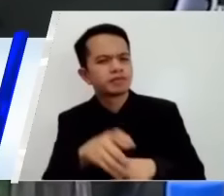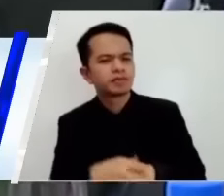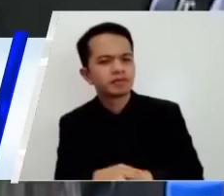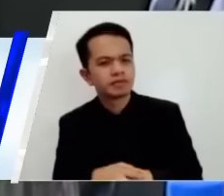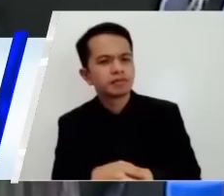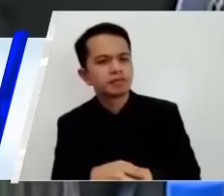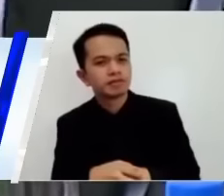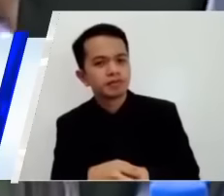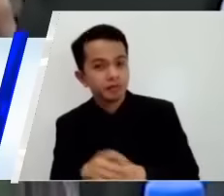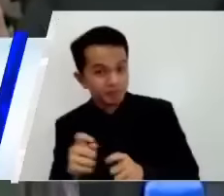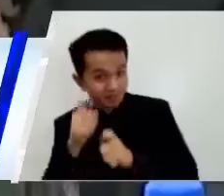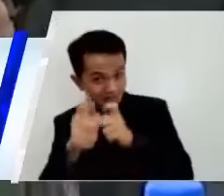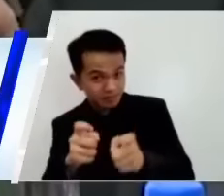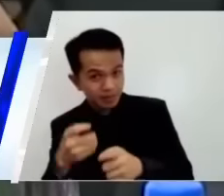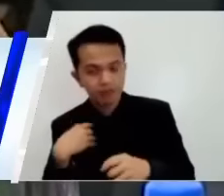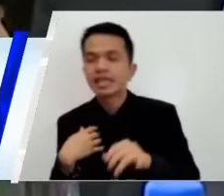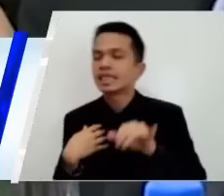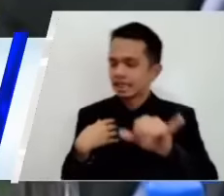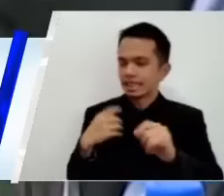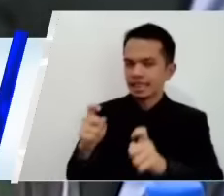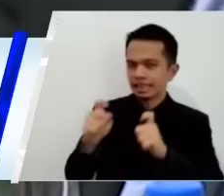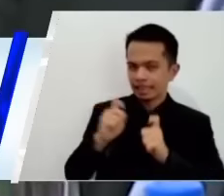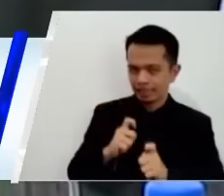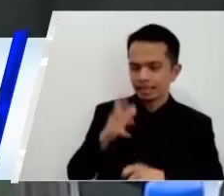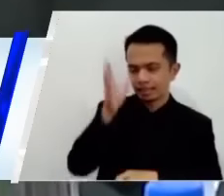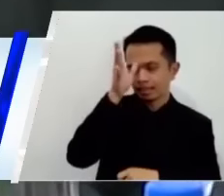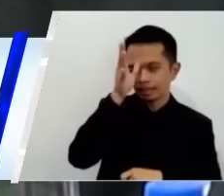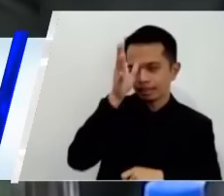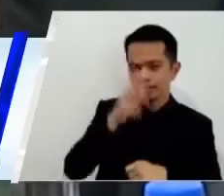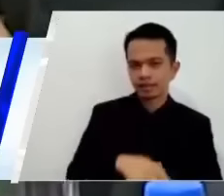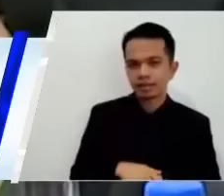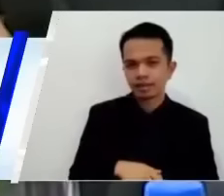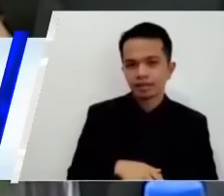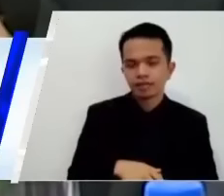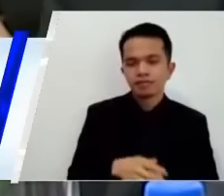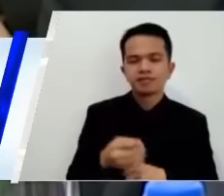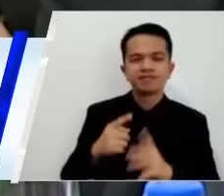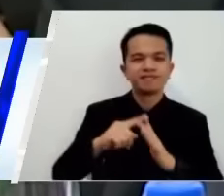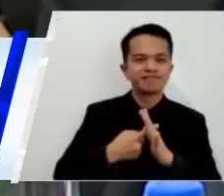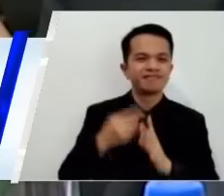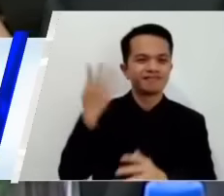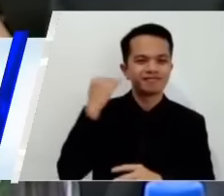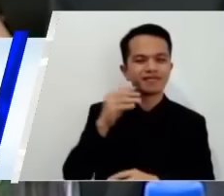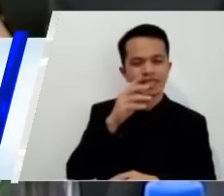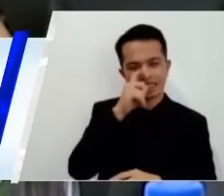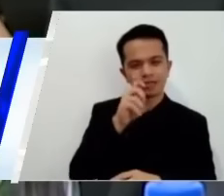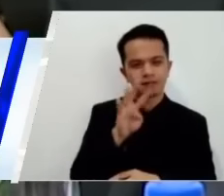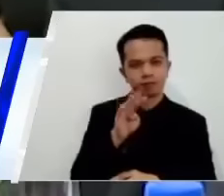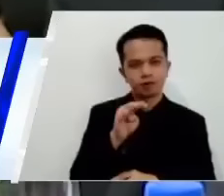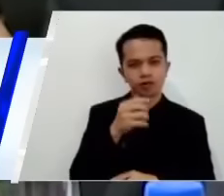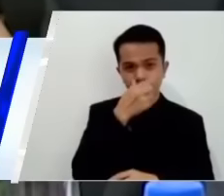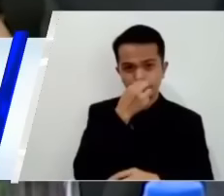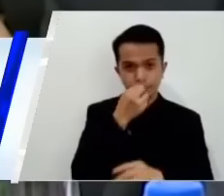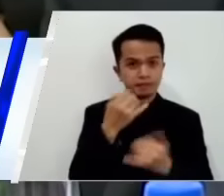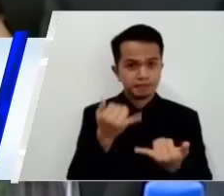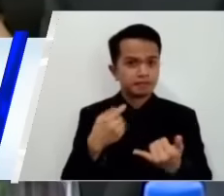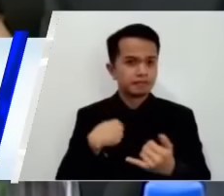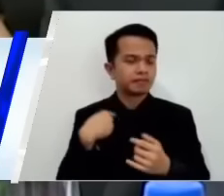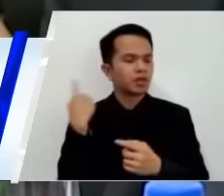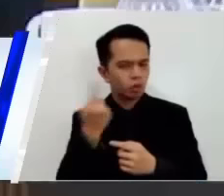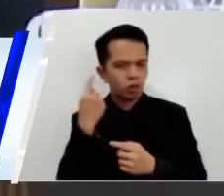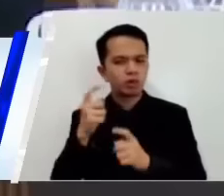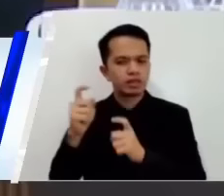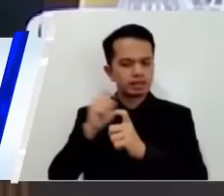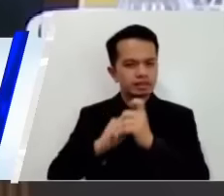mo sa'yo? Opo, nagbibigay po siya sa akin. Umpisa po, 14 years old po ako. Every now and then po, nagbibigay po siya sa akin. Magkano binibigay